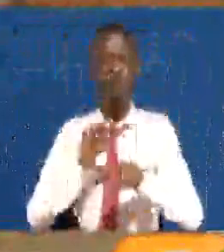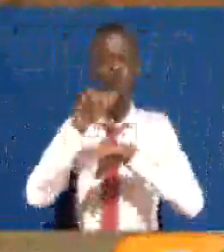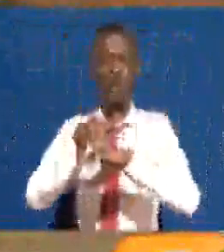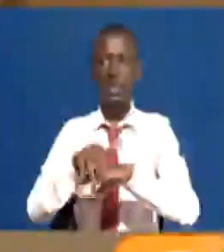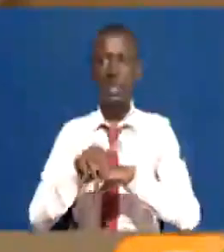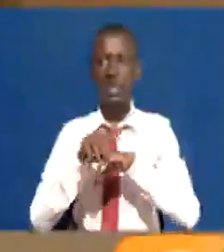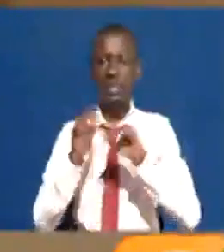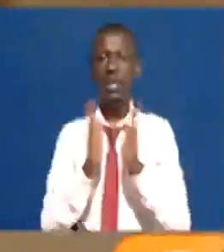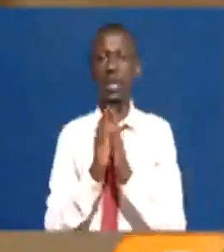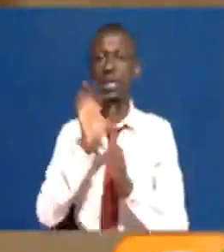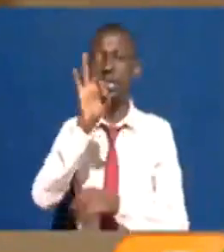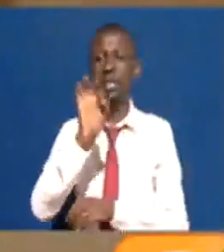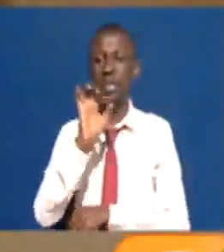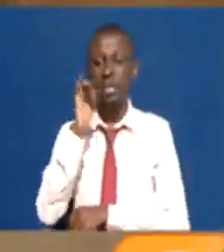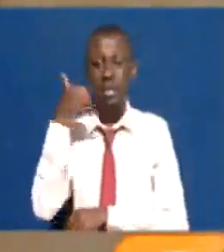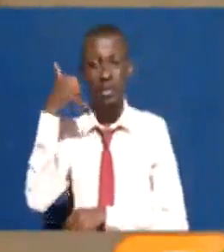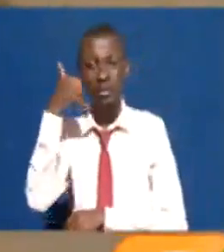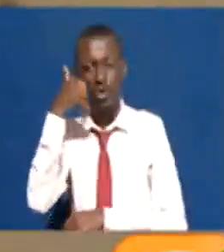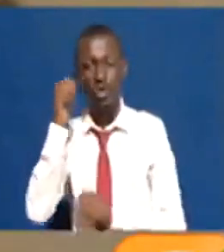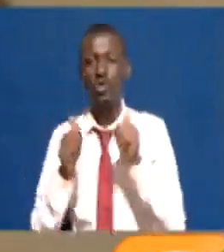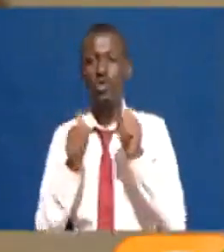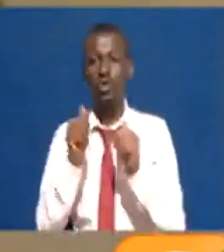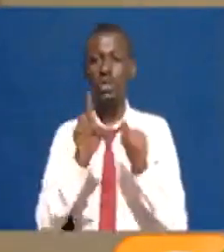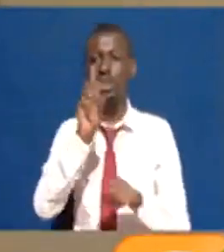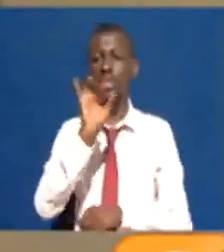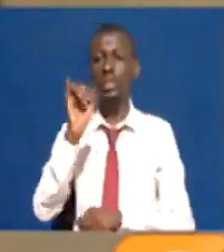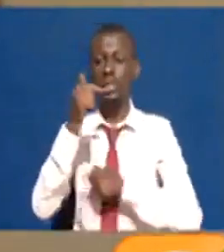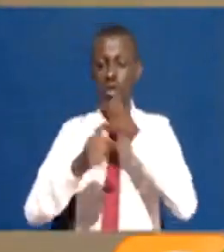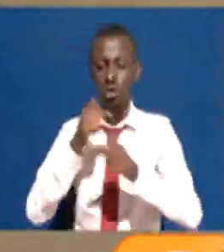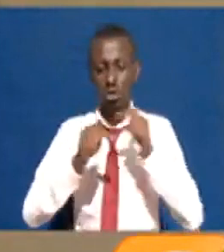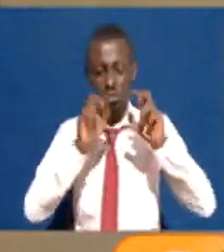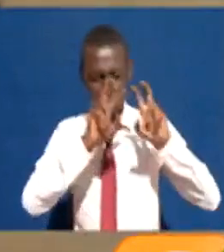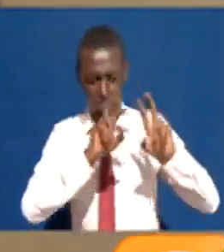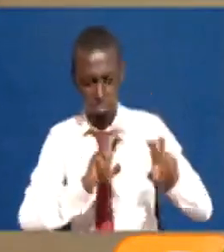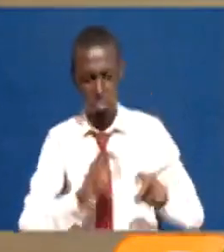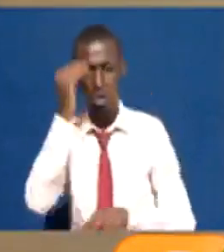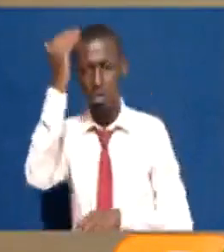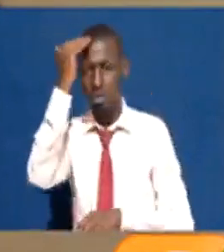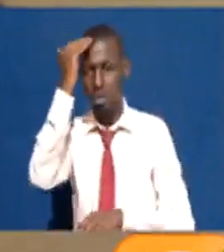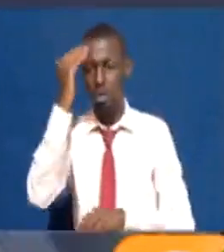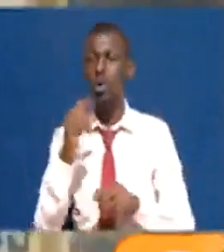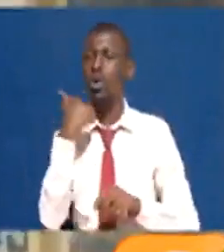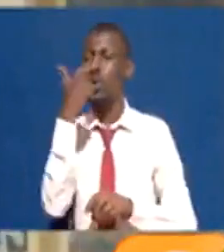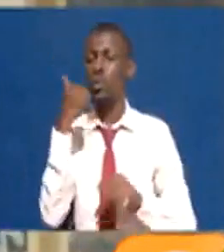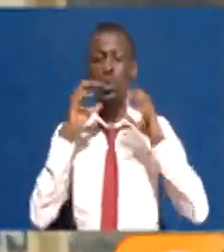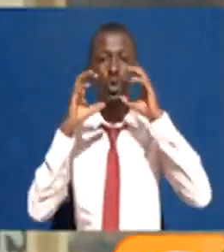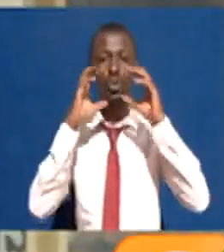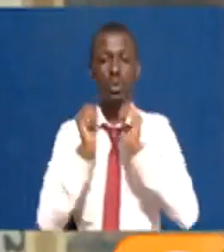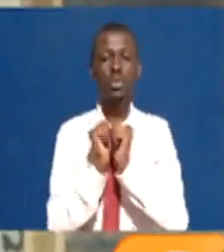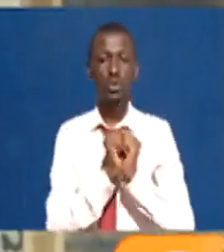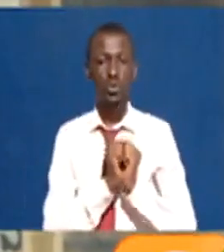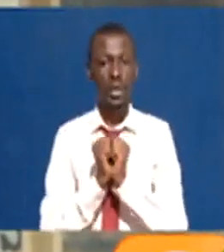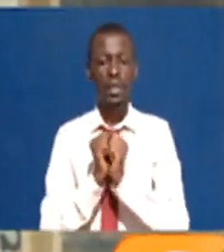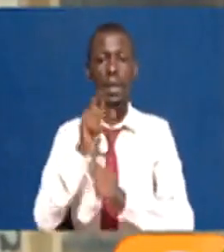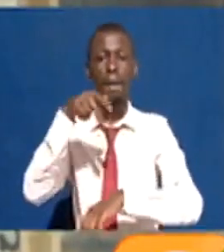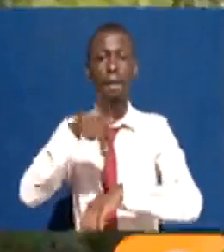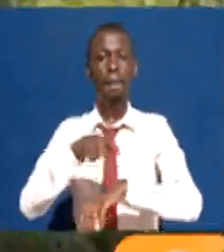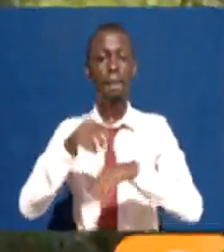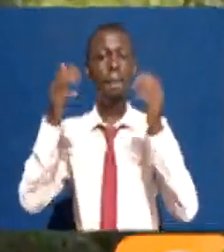simu 30 ambazo maafisa upelelezi wanaendelea kuchunguza kubaini waliokuwa wakiwasiliana nao. Walimu mkuu wa shule hiyo